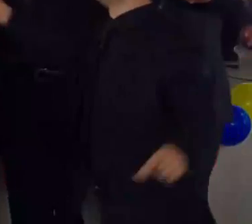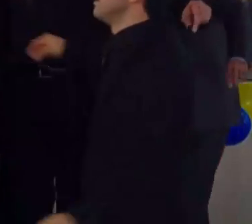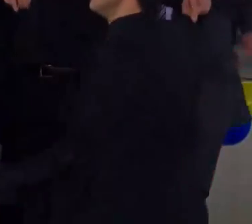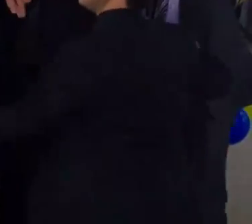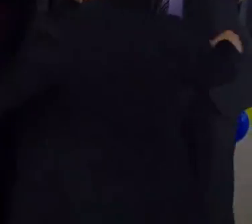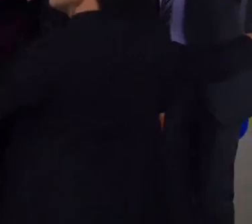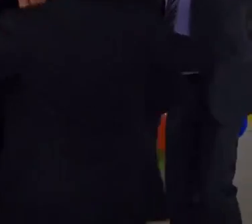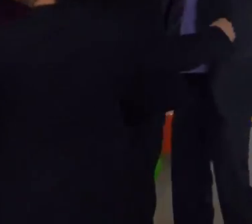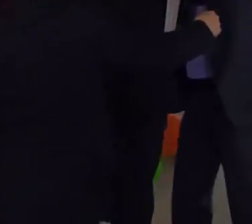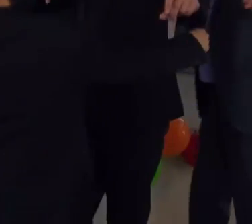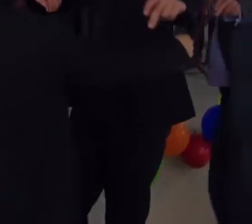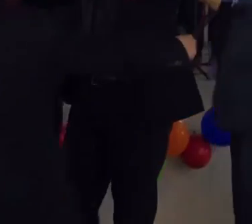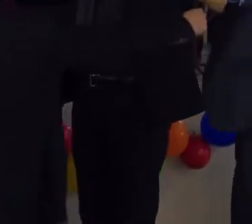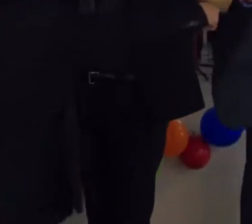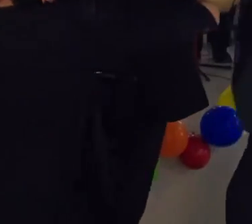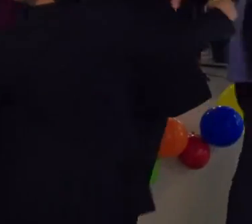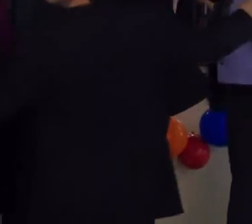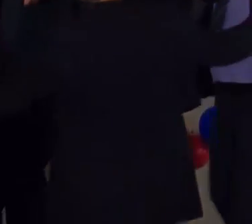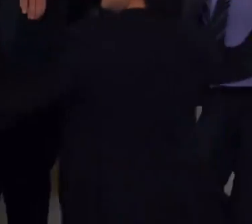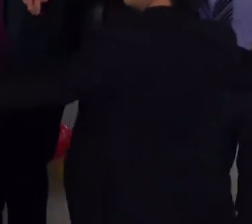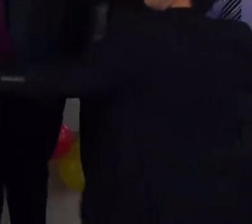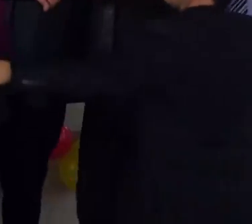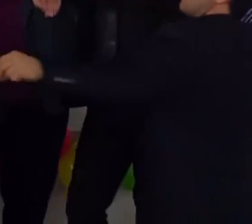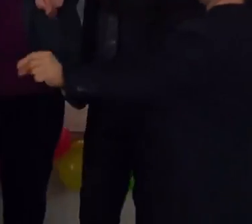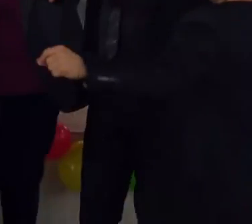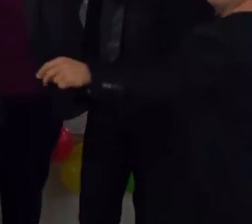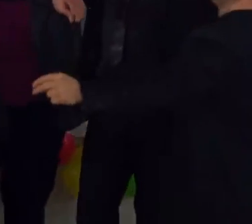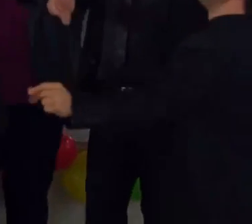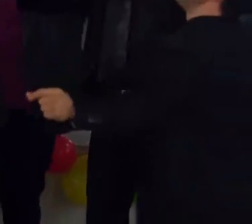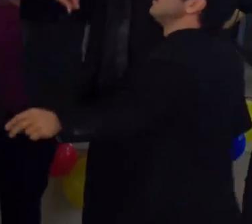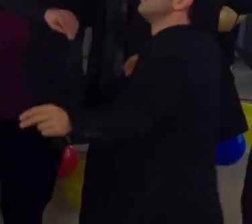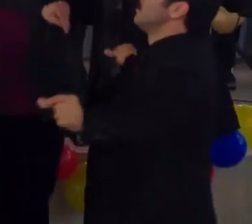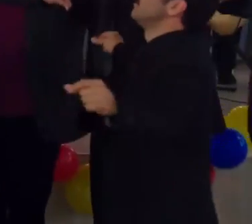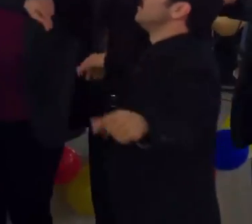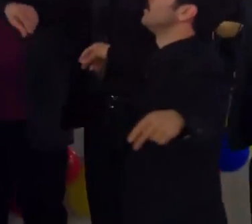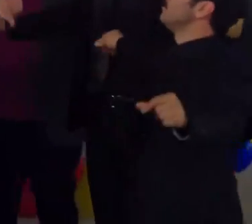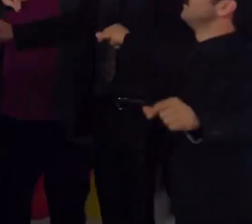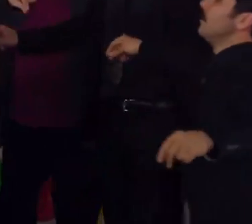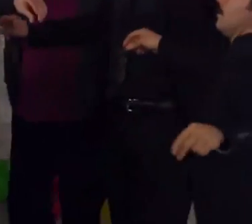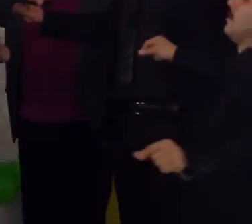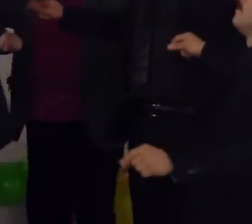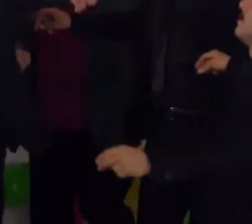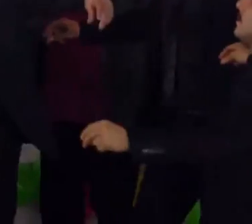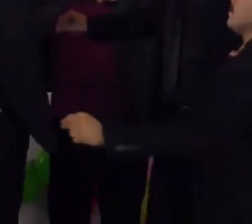Oyun pisti kalabalıklaşmış. Orallarla İbrahim'in kızları karşılıklı ama tavırlı oynamaya devam ediyor.